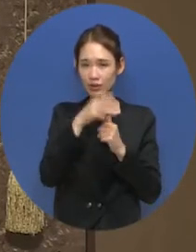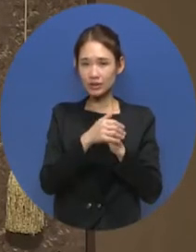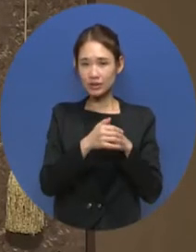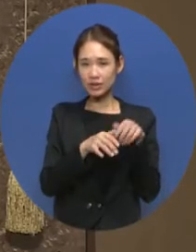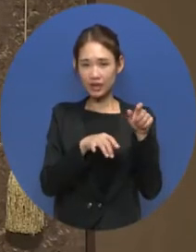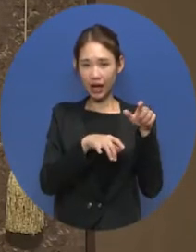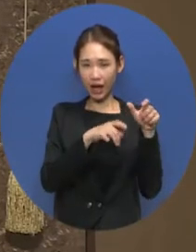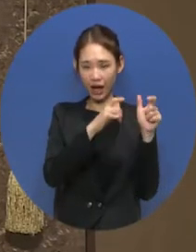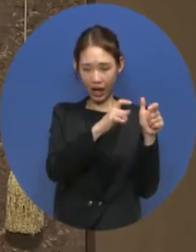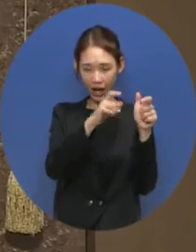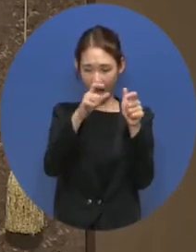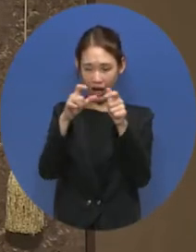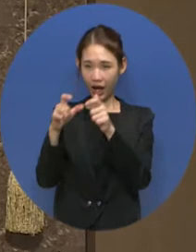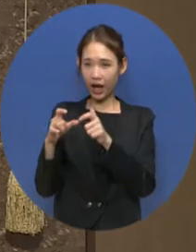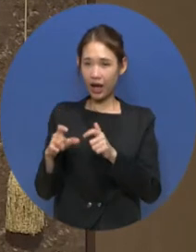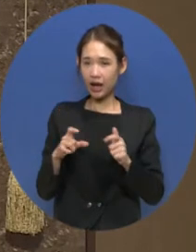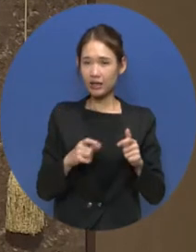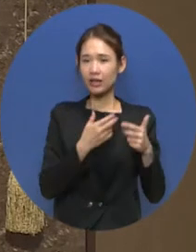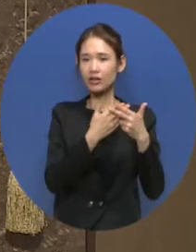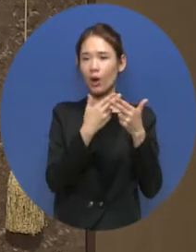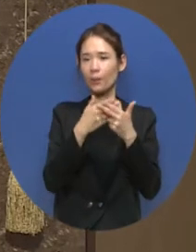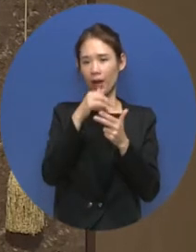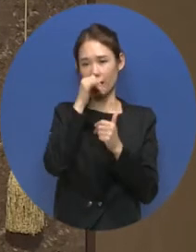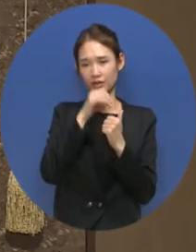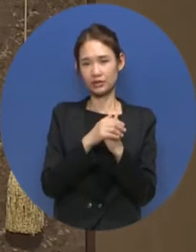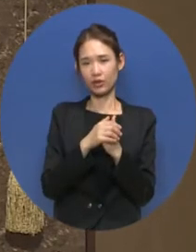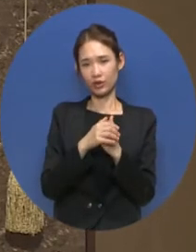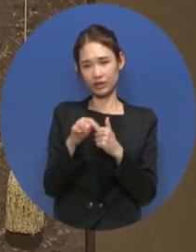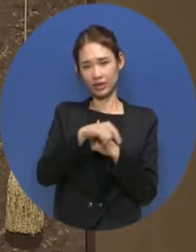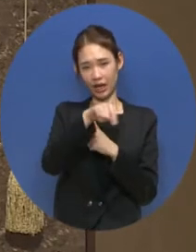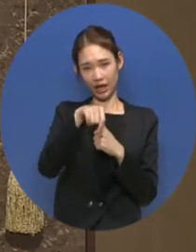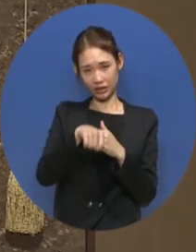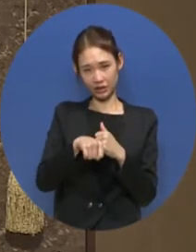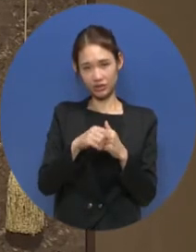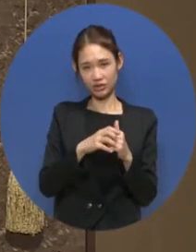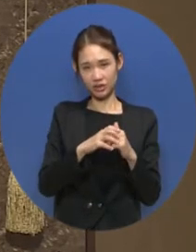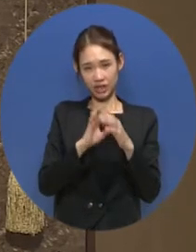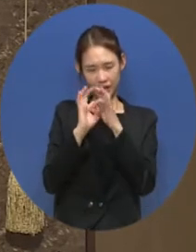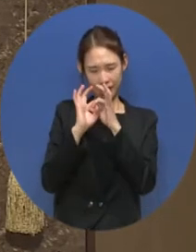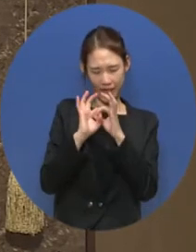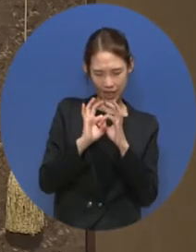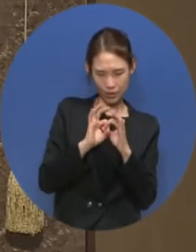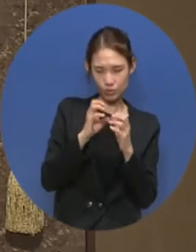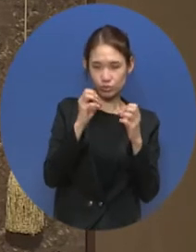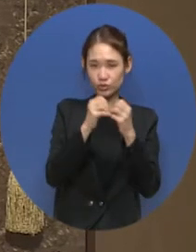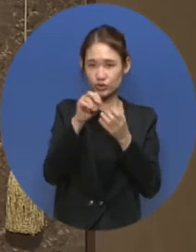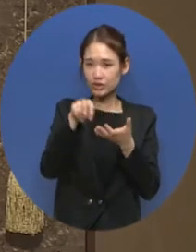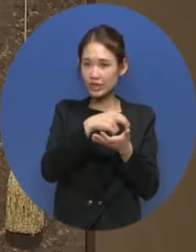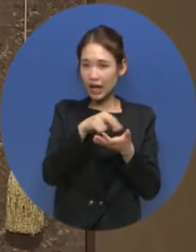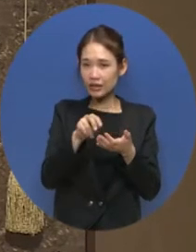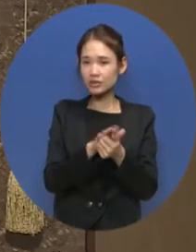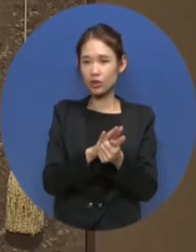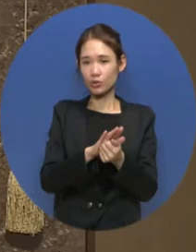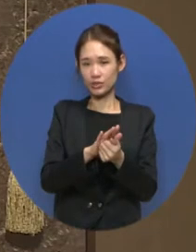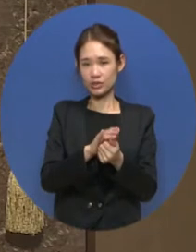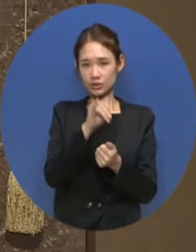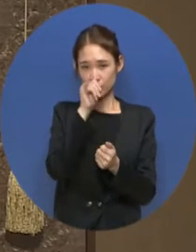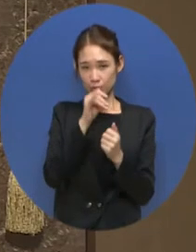각 협회들이 또 지역협회들이 있습니다. 그 협회들과는 지속적으로 뭐 문자 서비스를 저희가 하고 있고